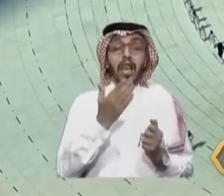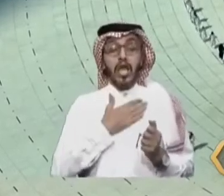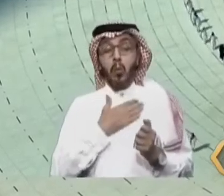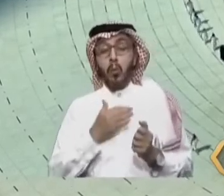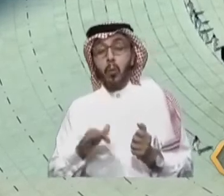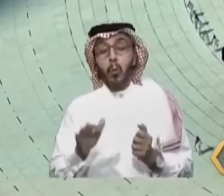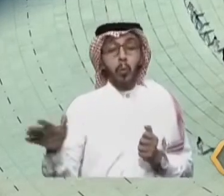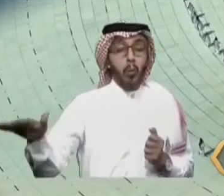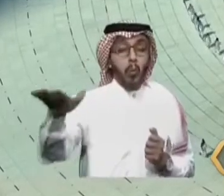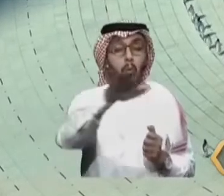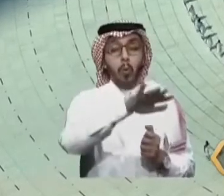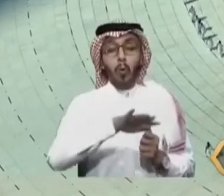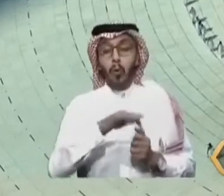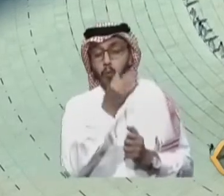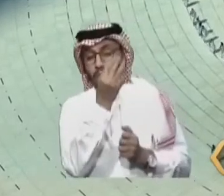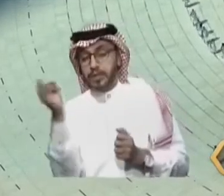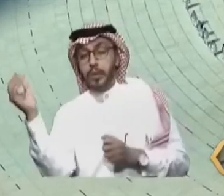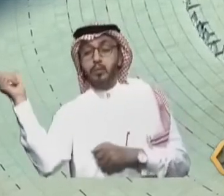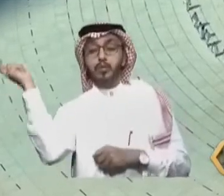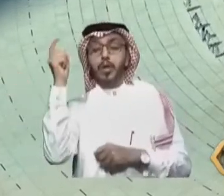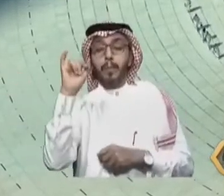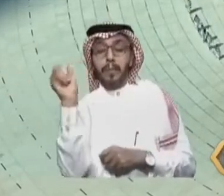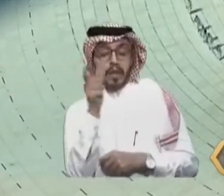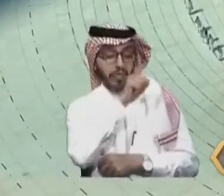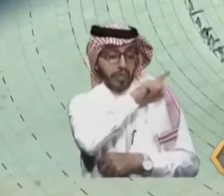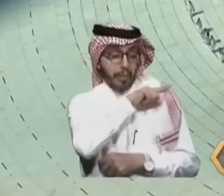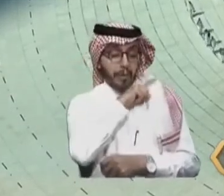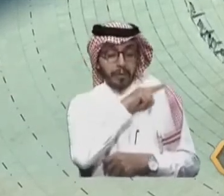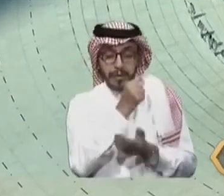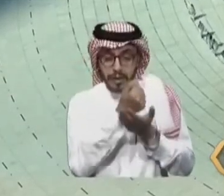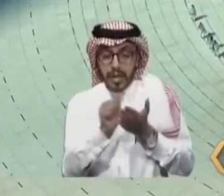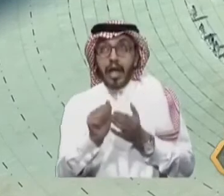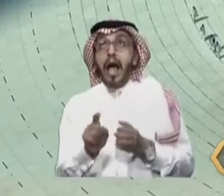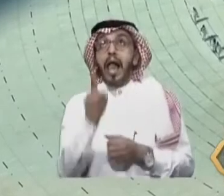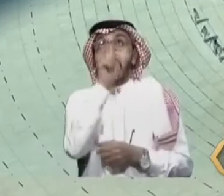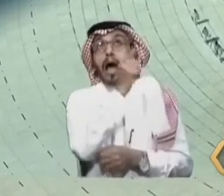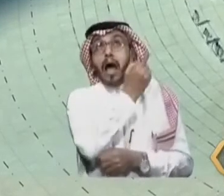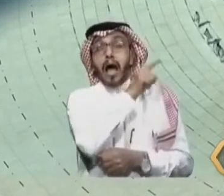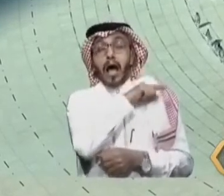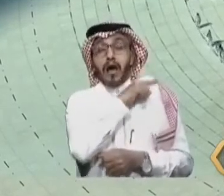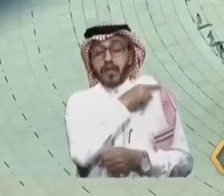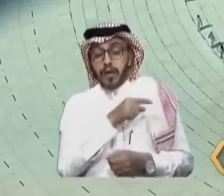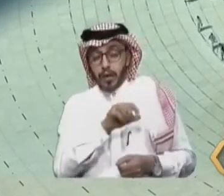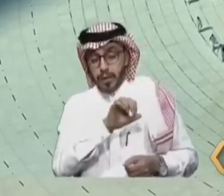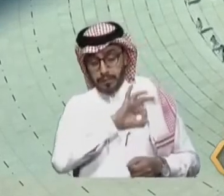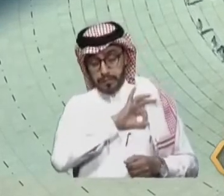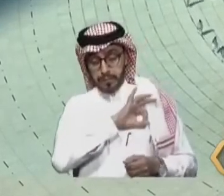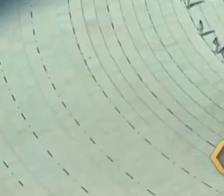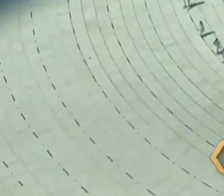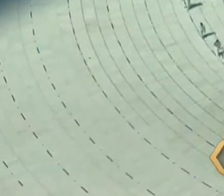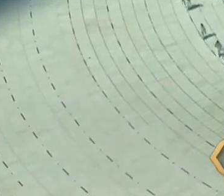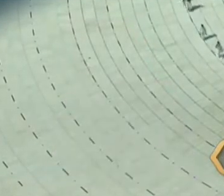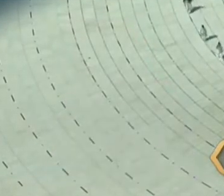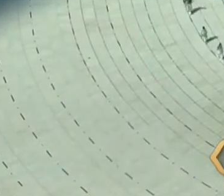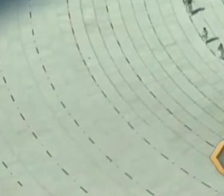ولكم ولكافة المسلمين من كل ذنب، إنه هو الغفور الرحيم.